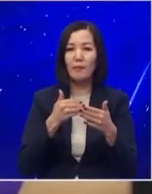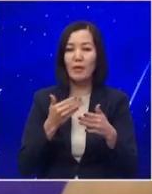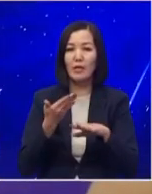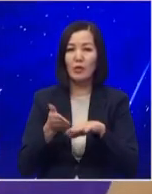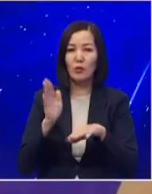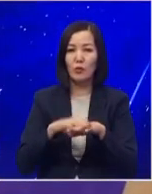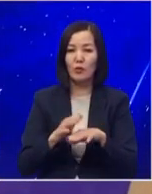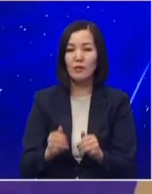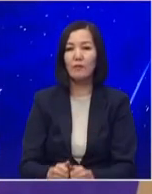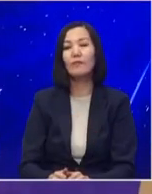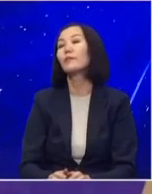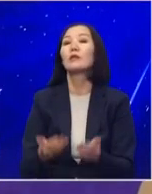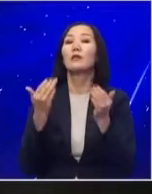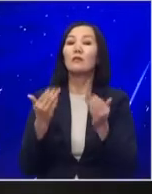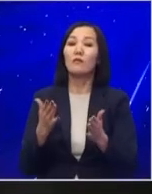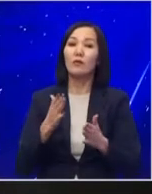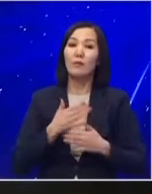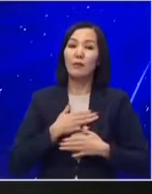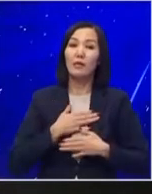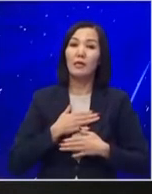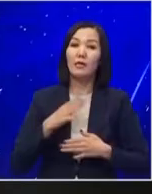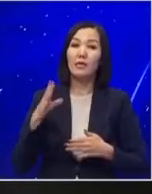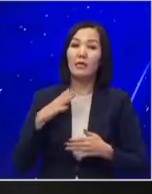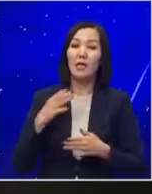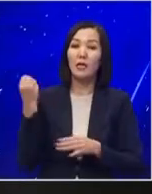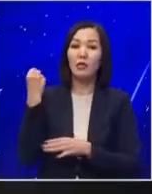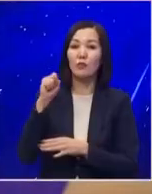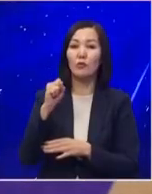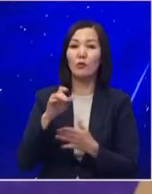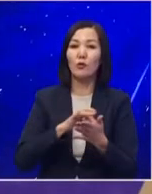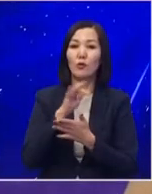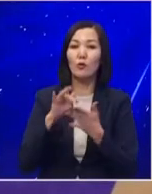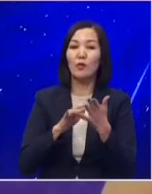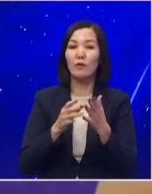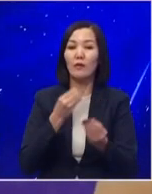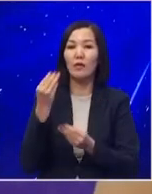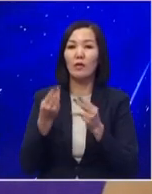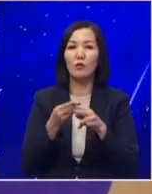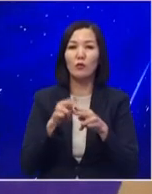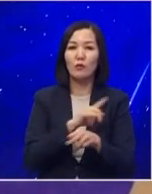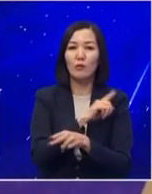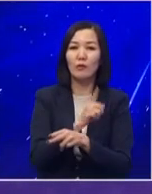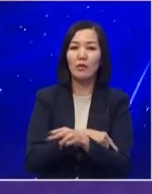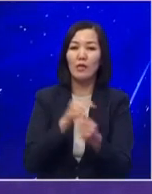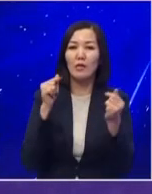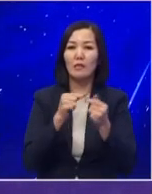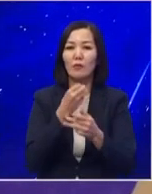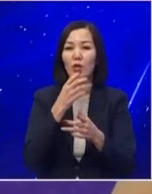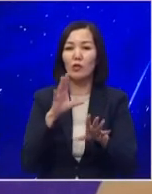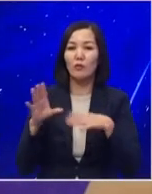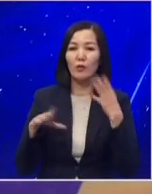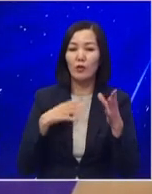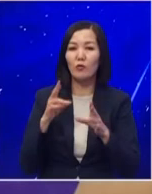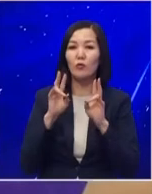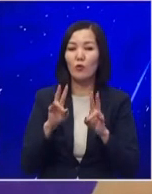стали чемпионами молодежь молодежных сборных городов проходили игры очень напряженная по как соперник очень хорошо подготовились но несмотря